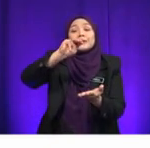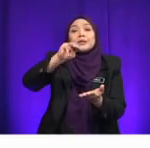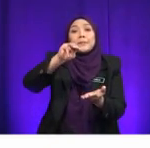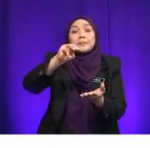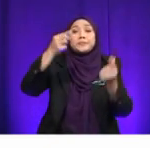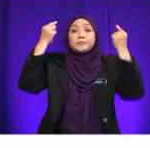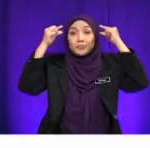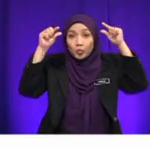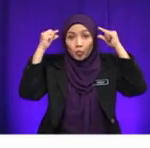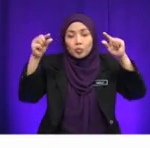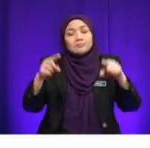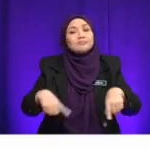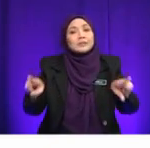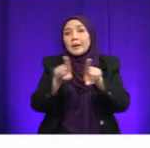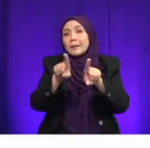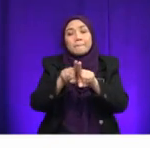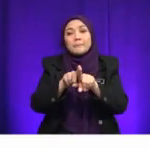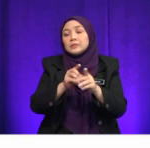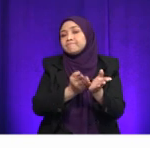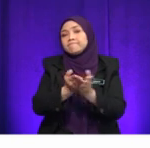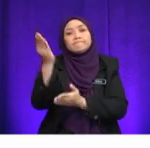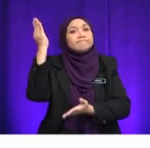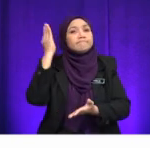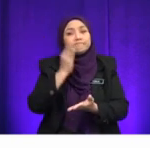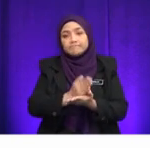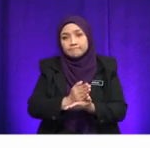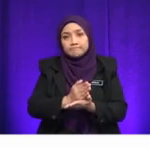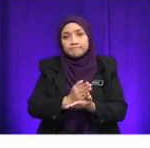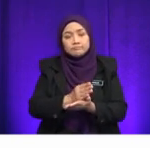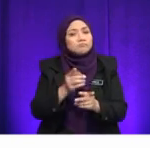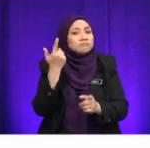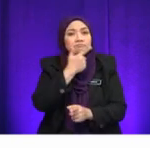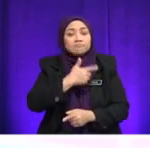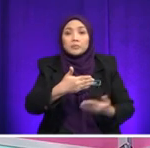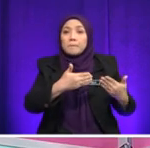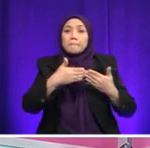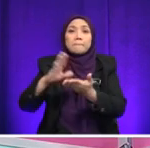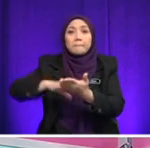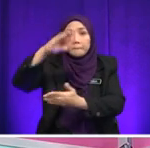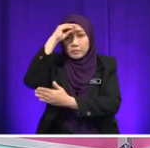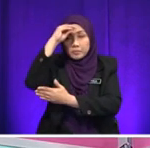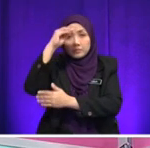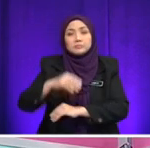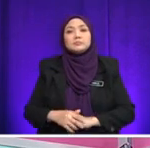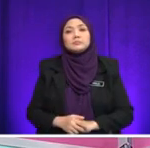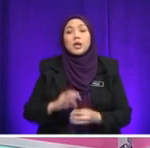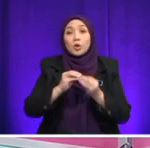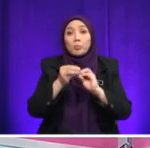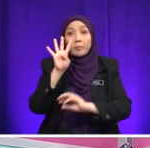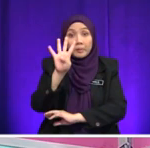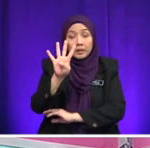mengambil tindakan untuk berhenti atau menamatkan pengajian mereka oke yang keempat